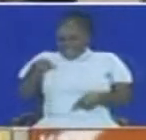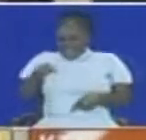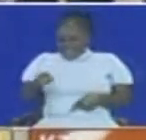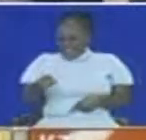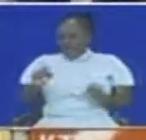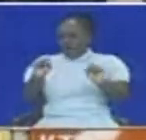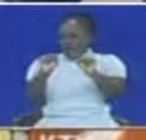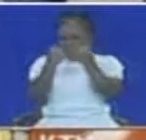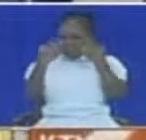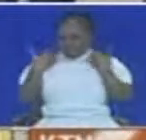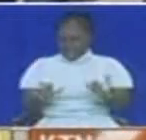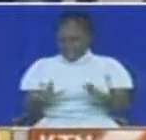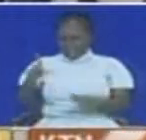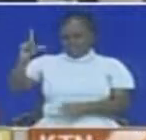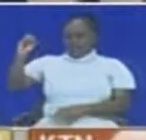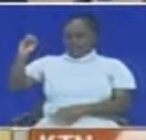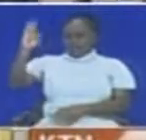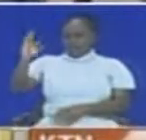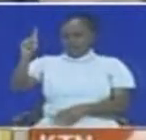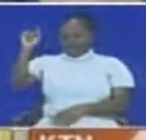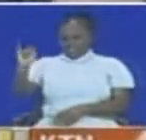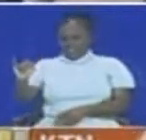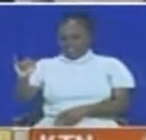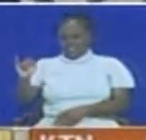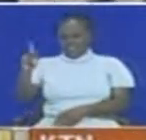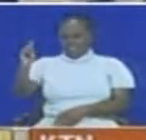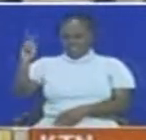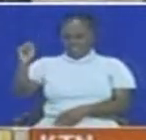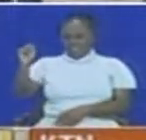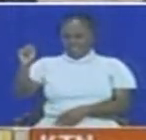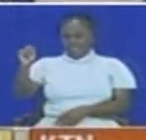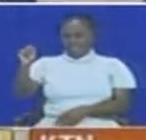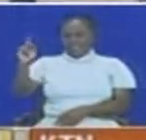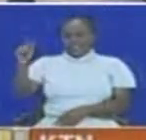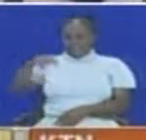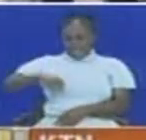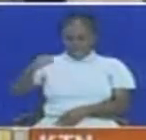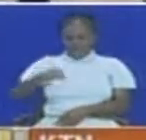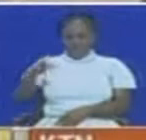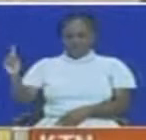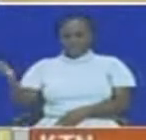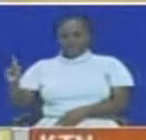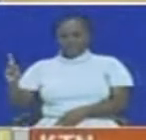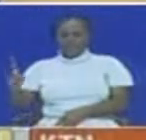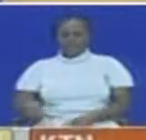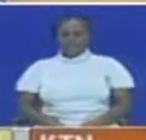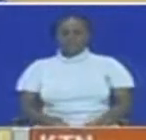yatatimia? Lofti Matambo, KTN Leo, soko la Mudhuru, Nairobi.